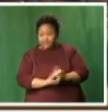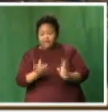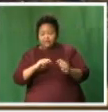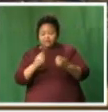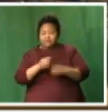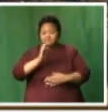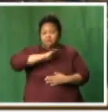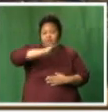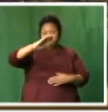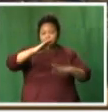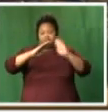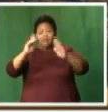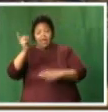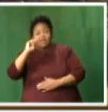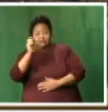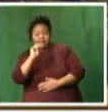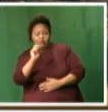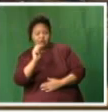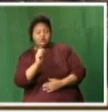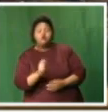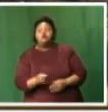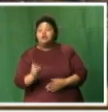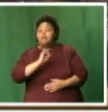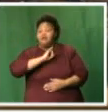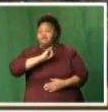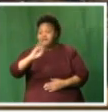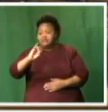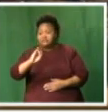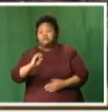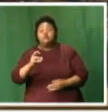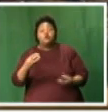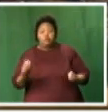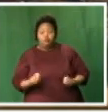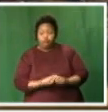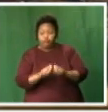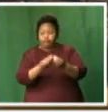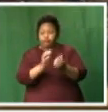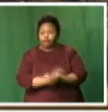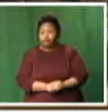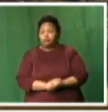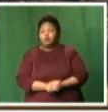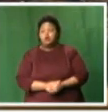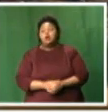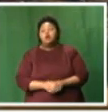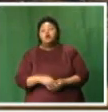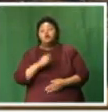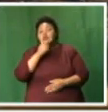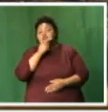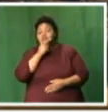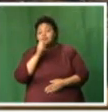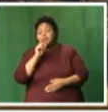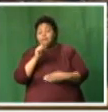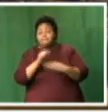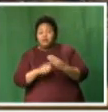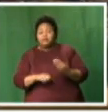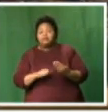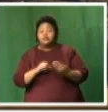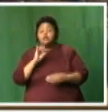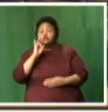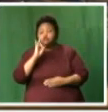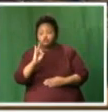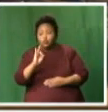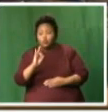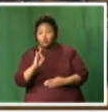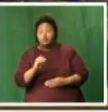litabale ukucala ekumeleleni live kule midlalo. Imidlalo iqala mhla ka-2 kude kube ngumhla ka-11 kule nyanga letako. Live